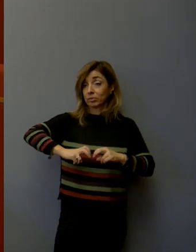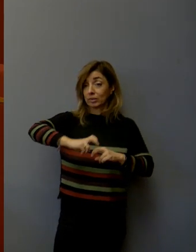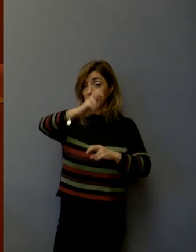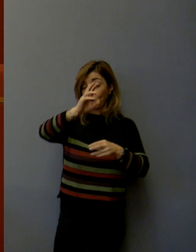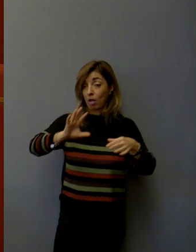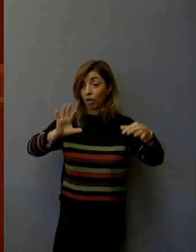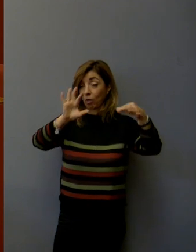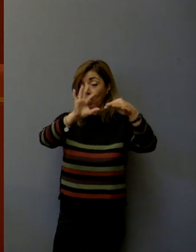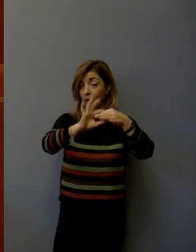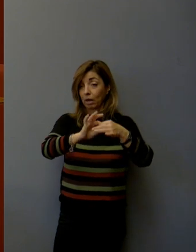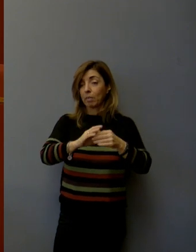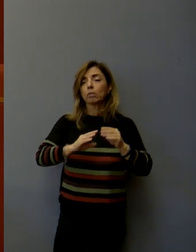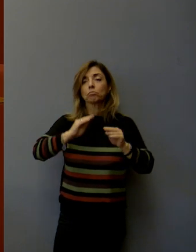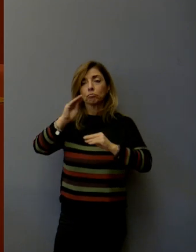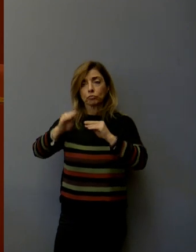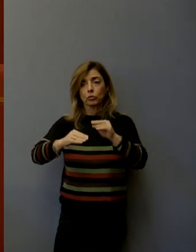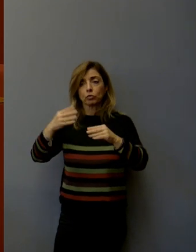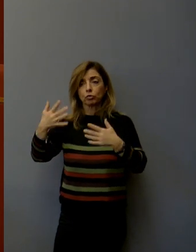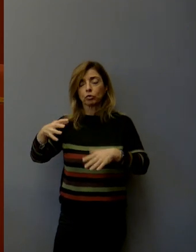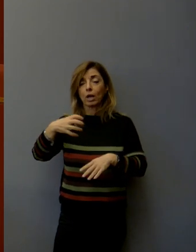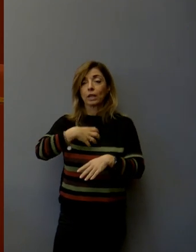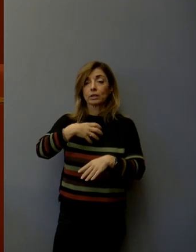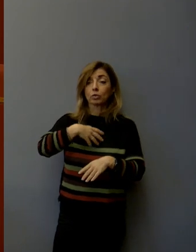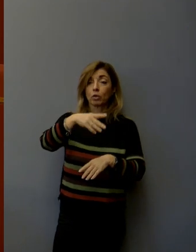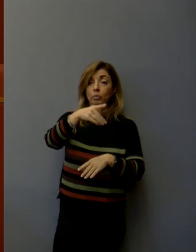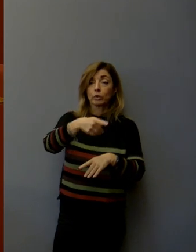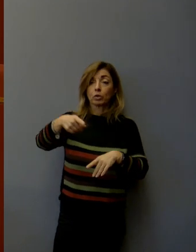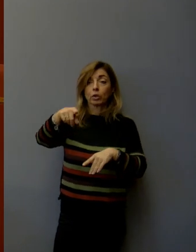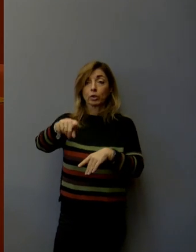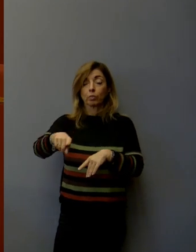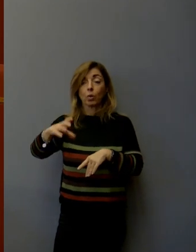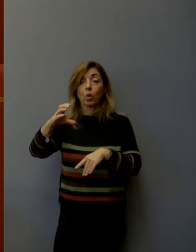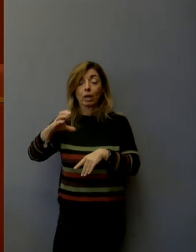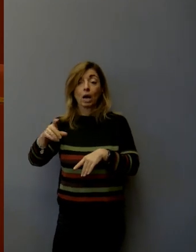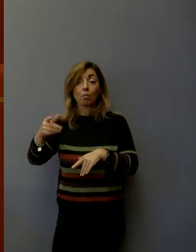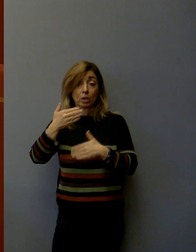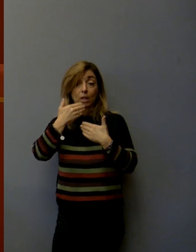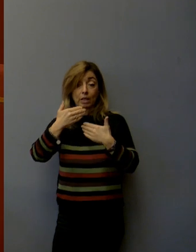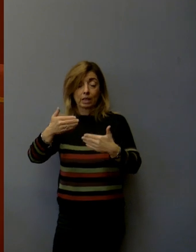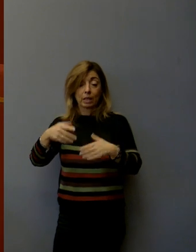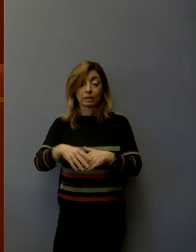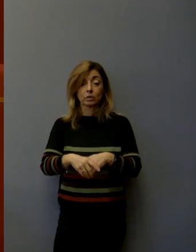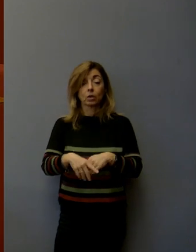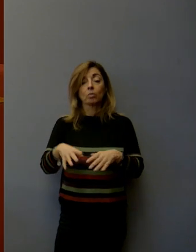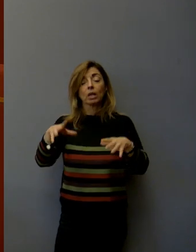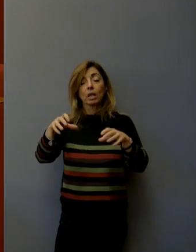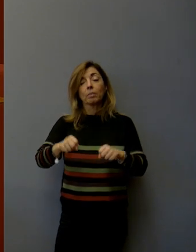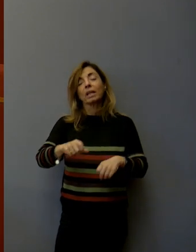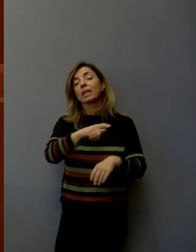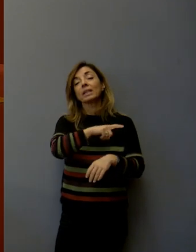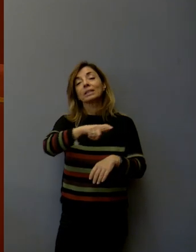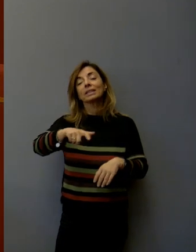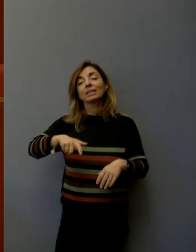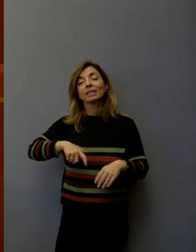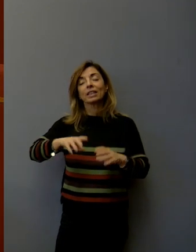interlocuzioni si sono già stati con gli assessori picciocchi e Campora che ringrazio si impegna il Sindaco la Giunta